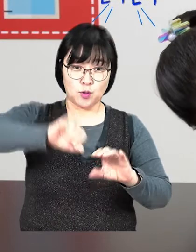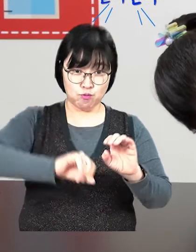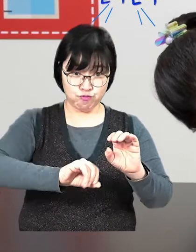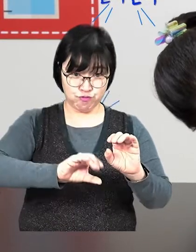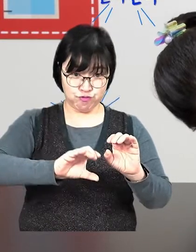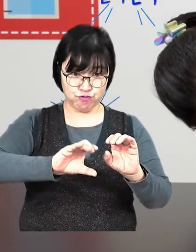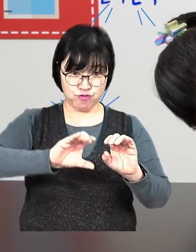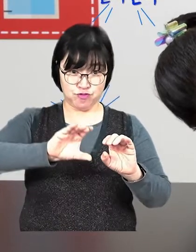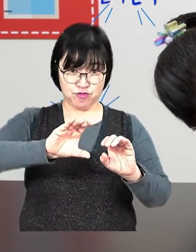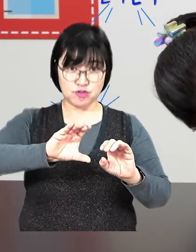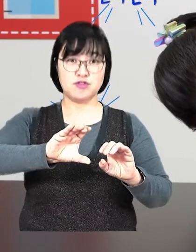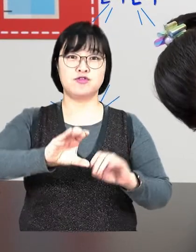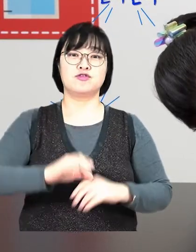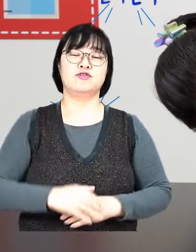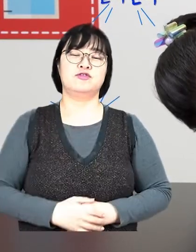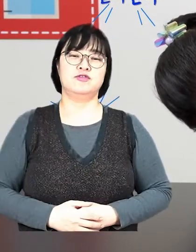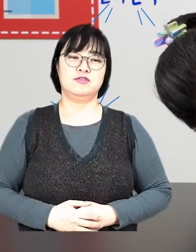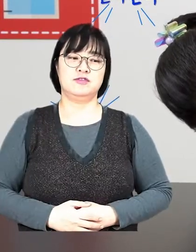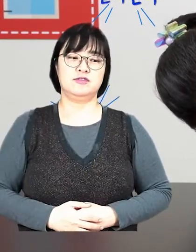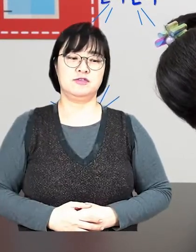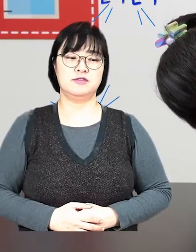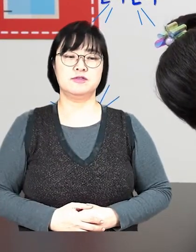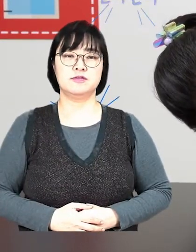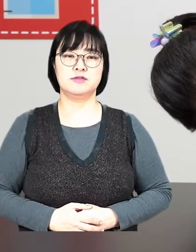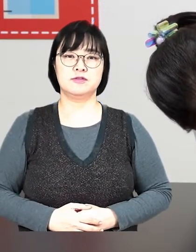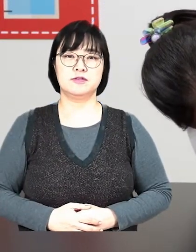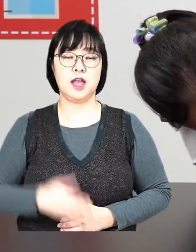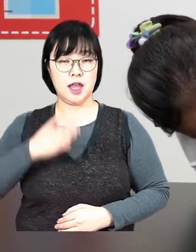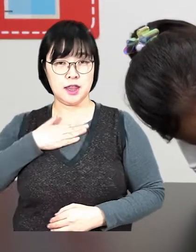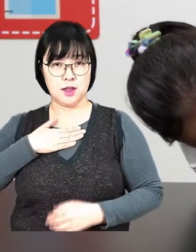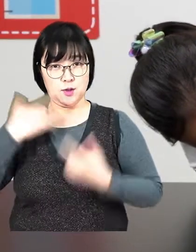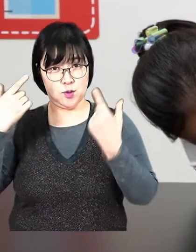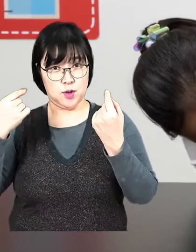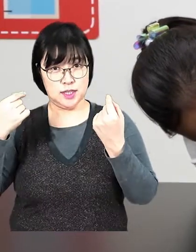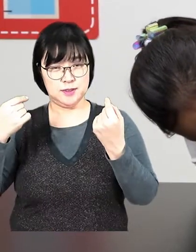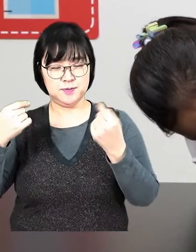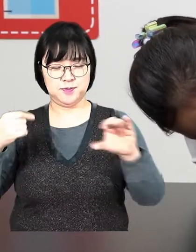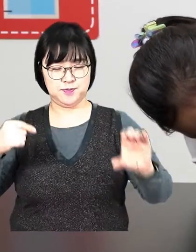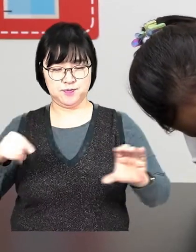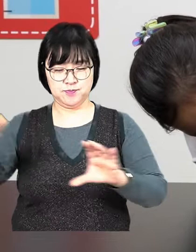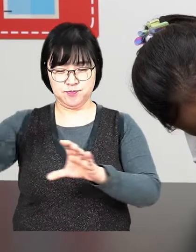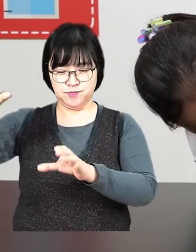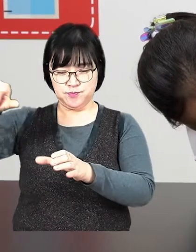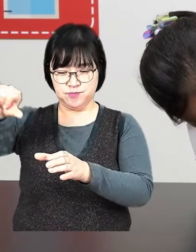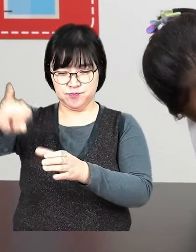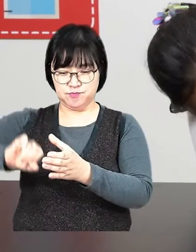들어간다 들어간다 들어간다 자 선생님이 넣었고요.